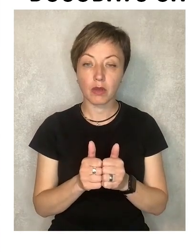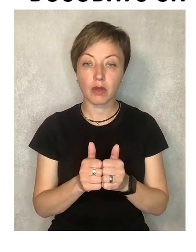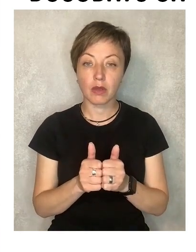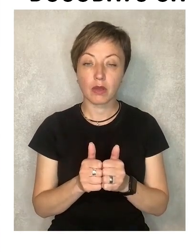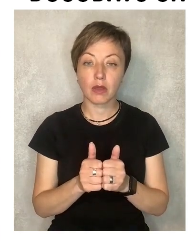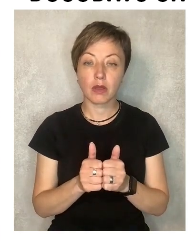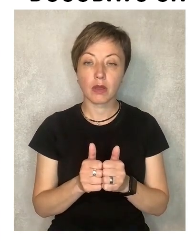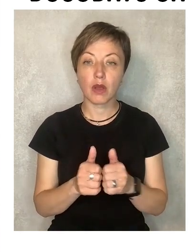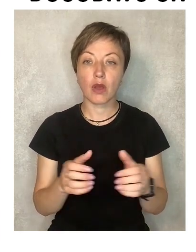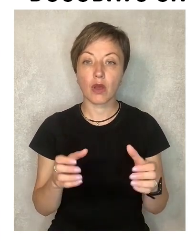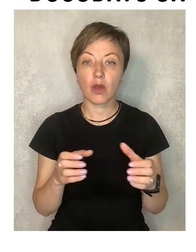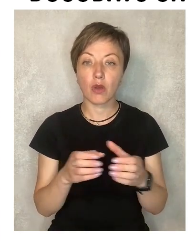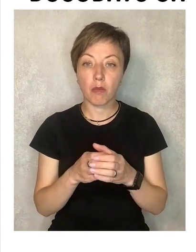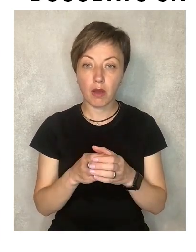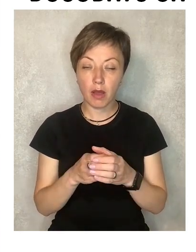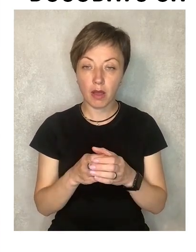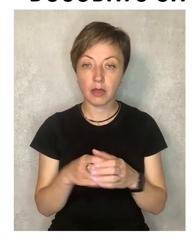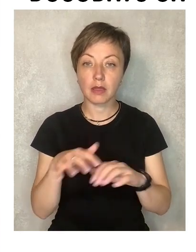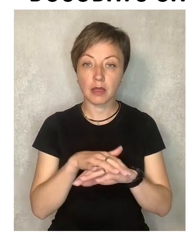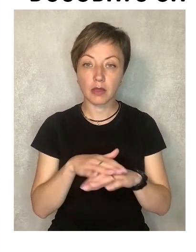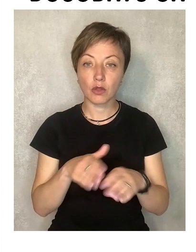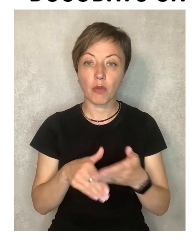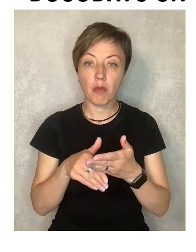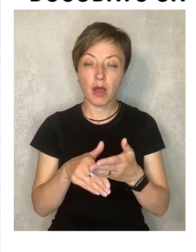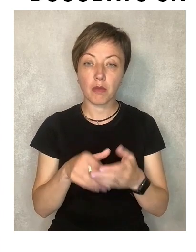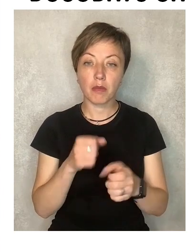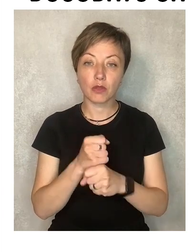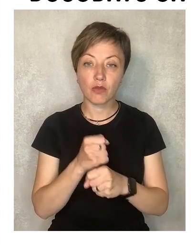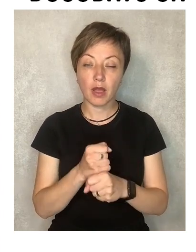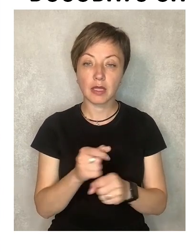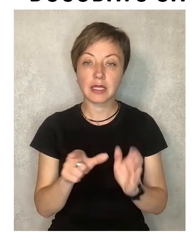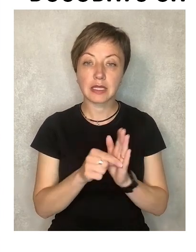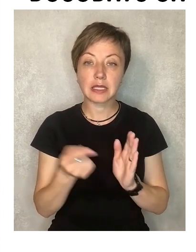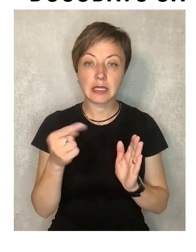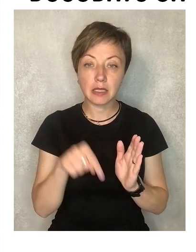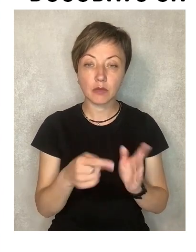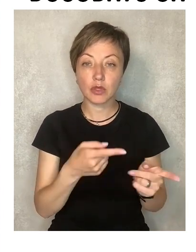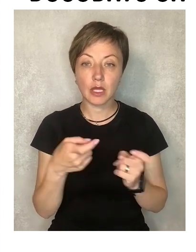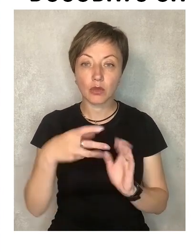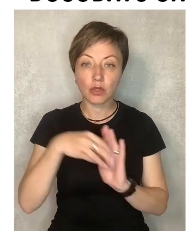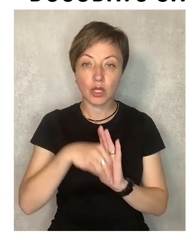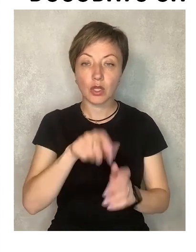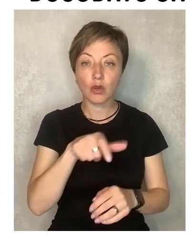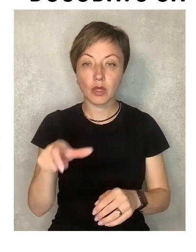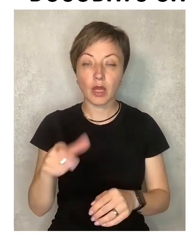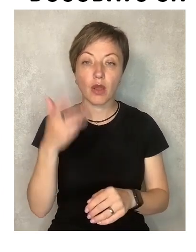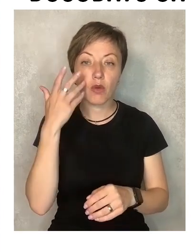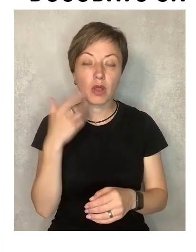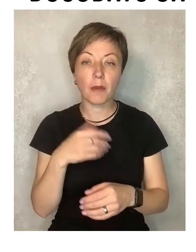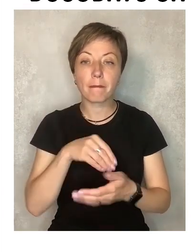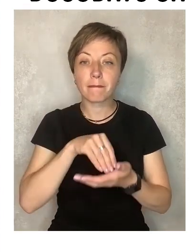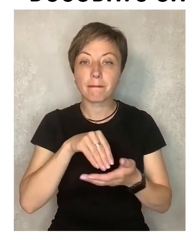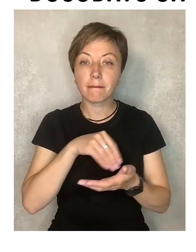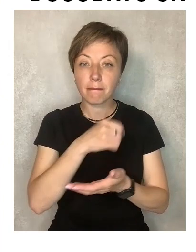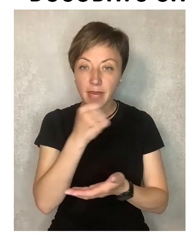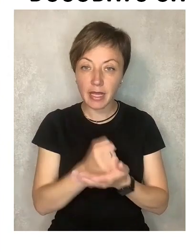громадам, і, власне, ми допомагаємо їм працювати із тим, щоб залучати людей під час прийняття дуже непопулярних